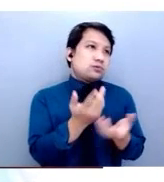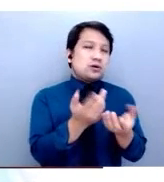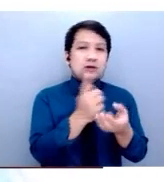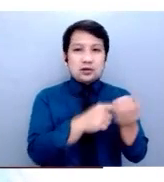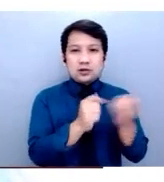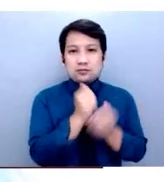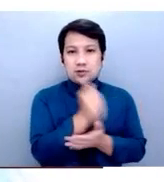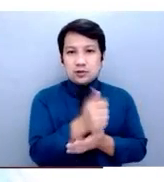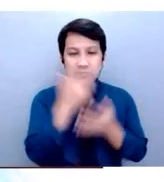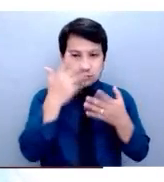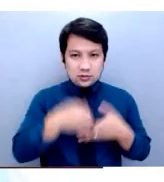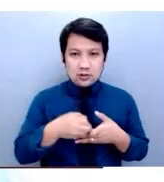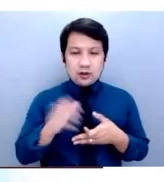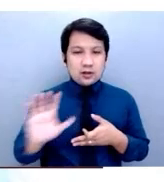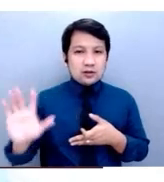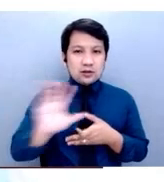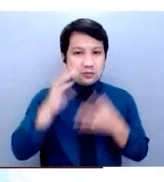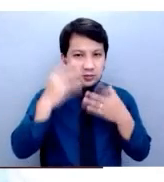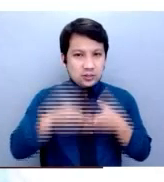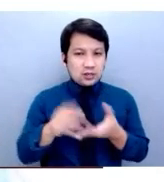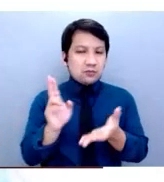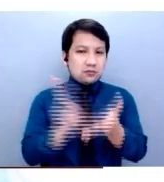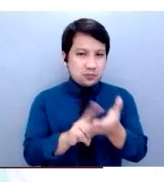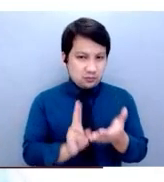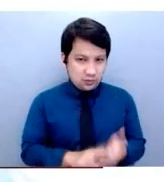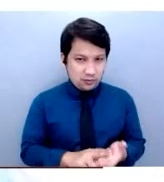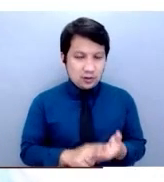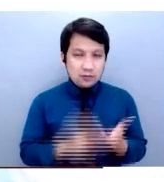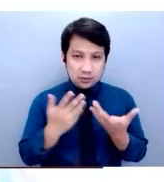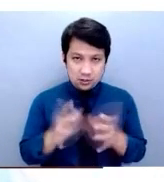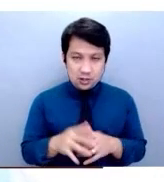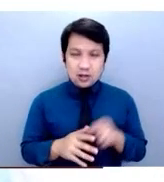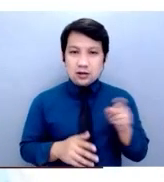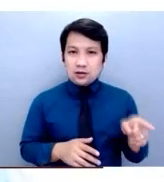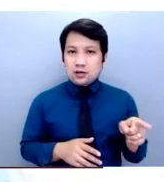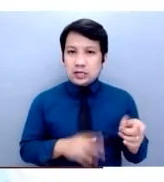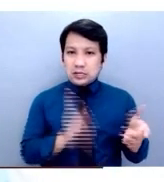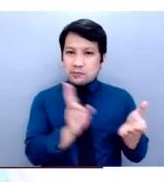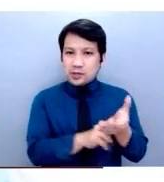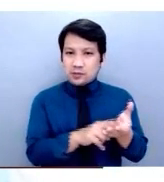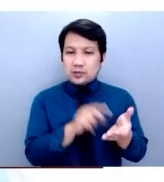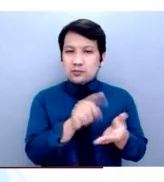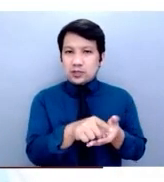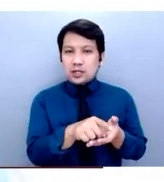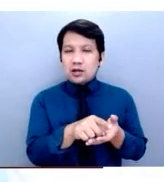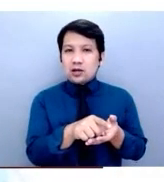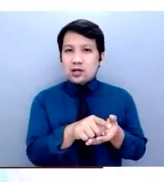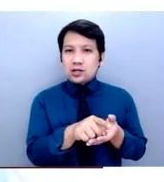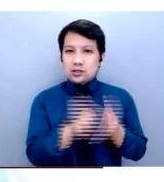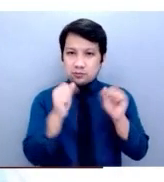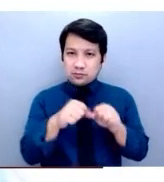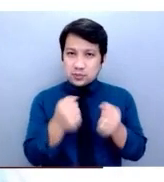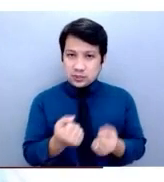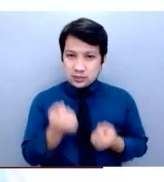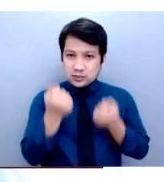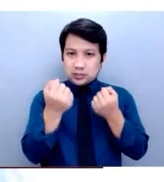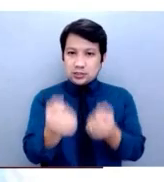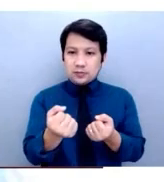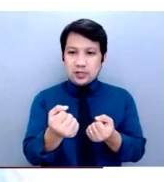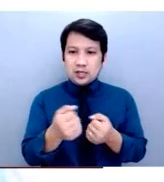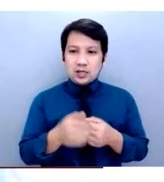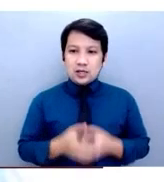ng kanilang napagkasundo at pipirma sila at yung pagpirma noon at pag-submit nung